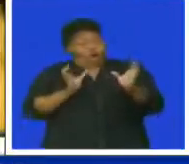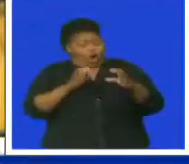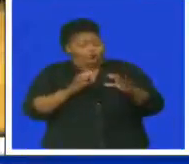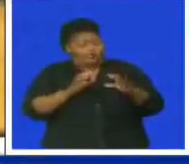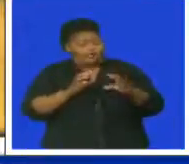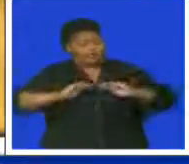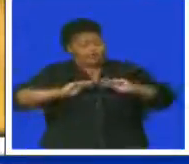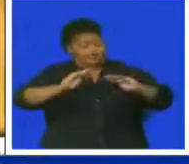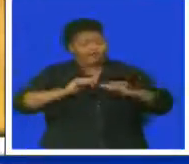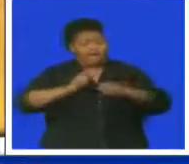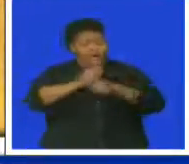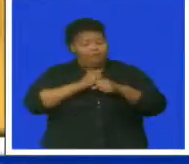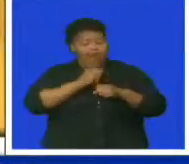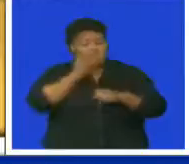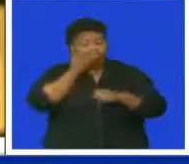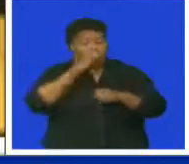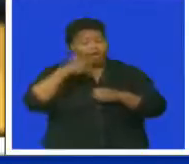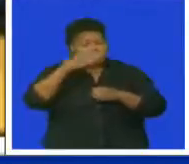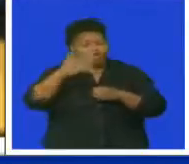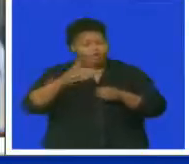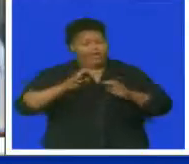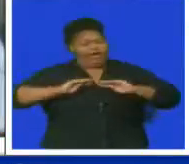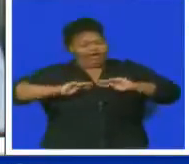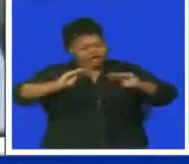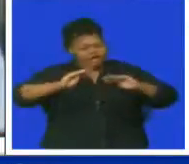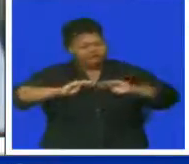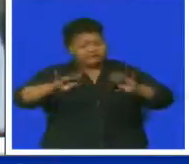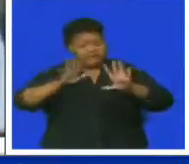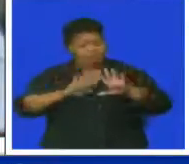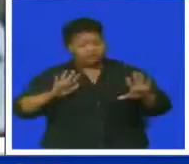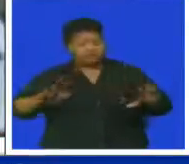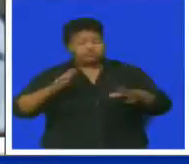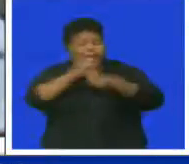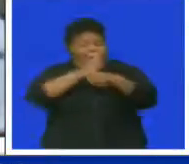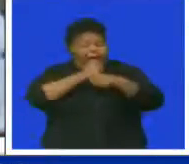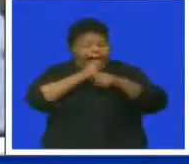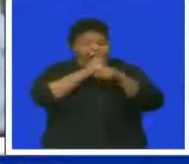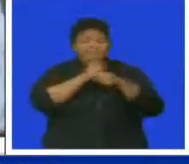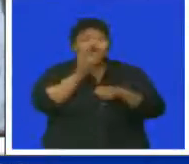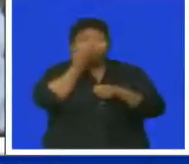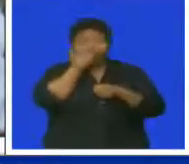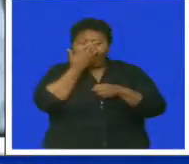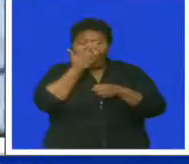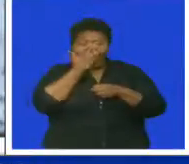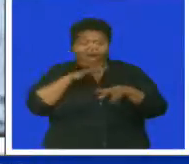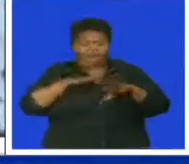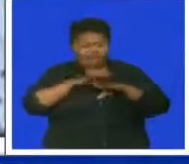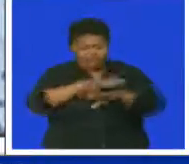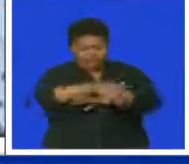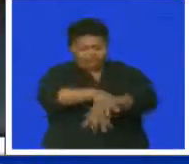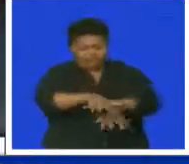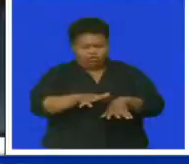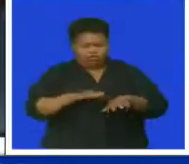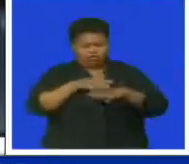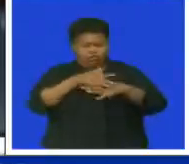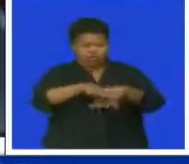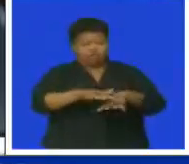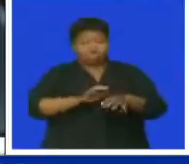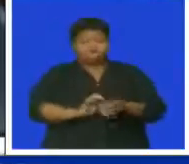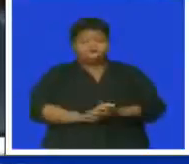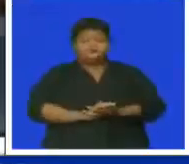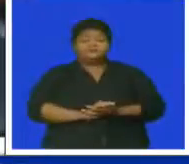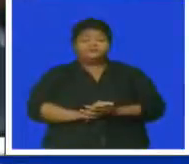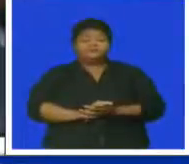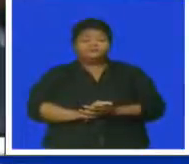emakolishi laphakeme kuleli ngenzima labangayidlala kubambisa live kulwa nalobucala. Leli bandla livakashele